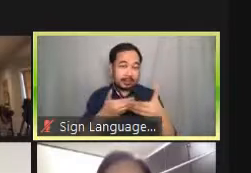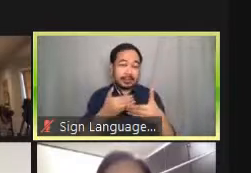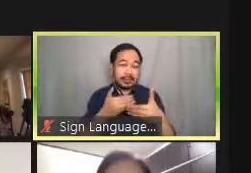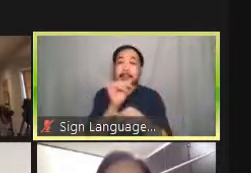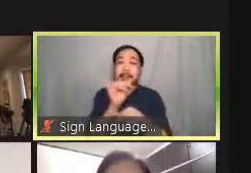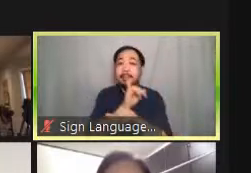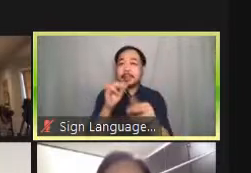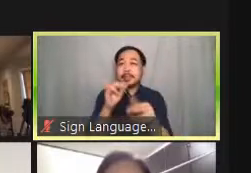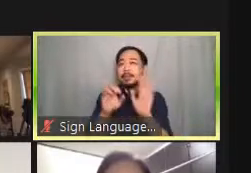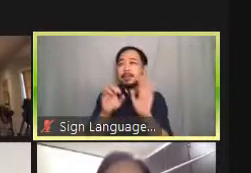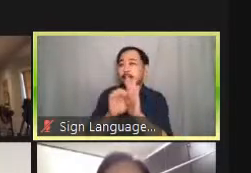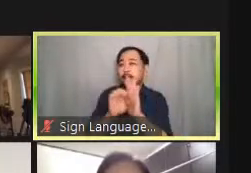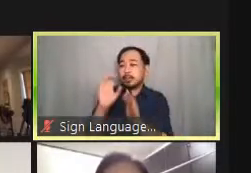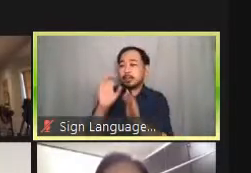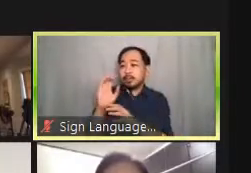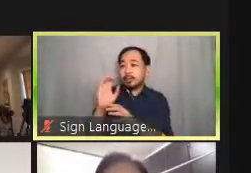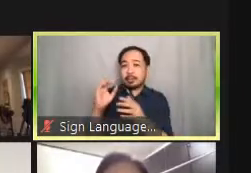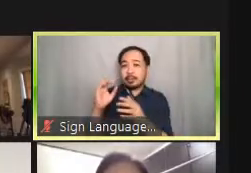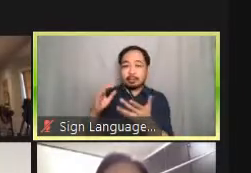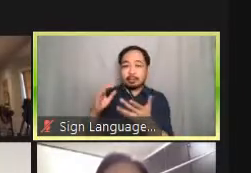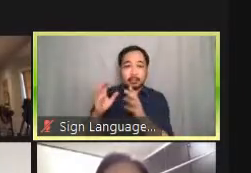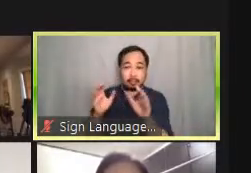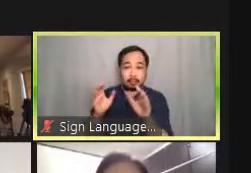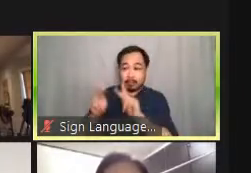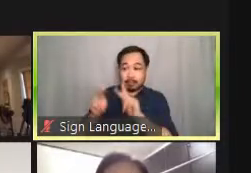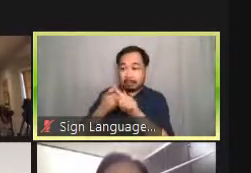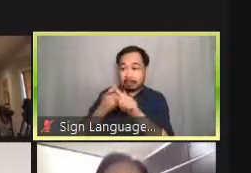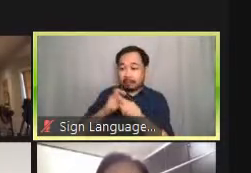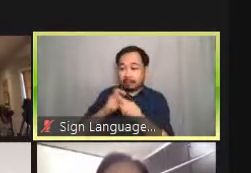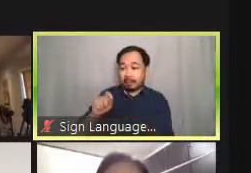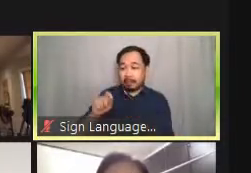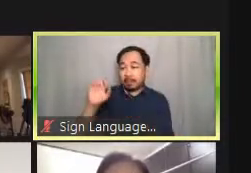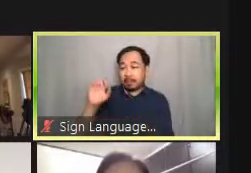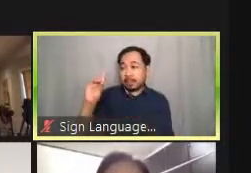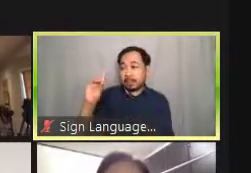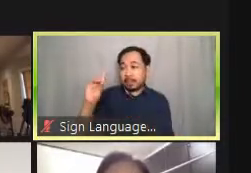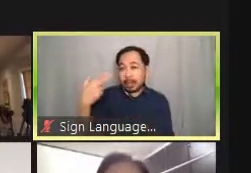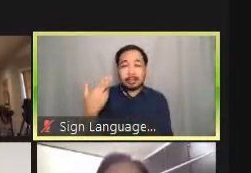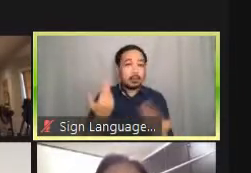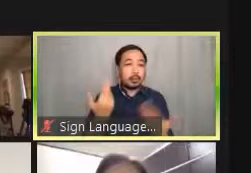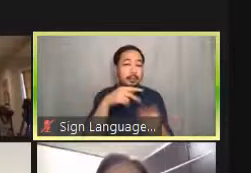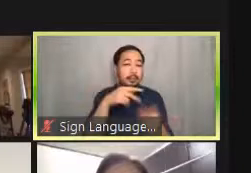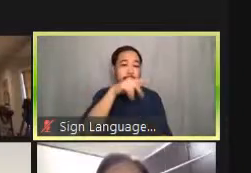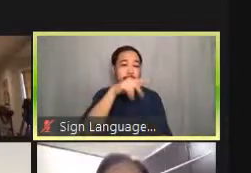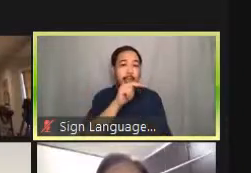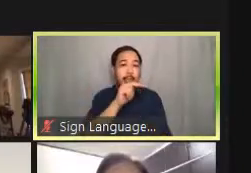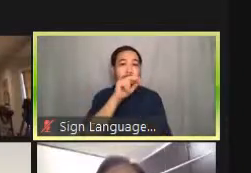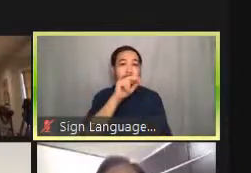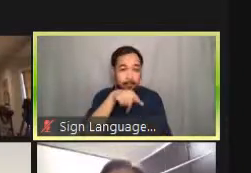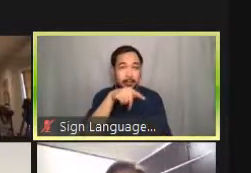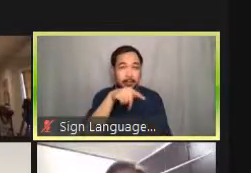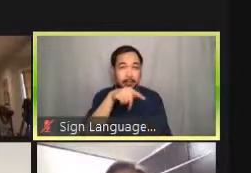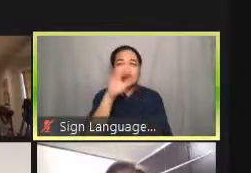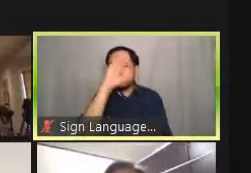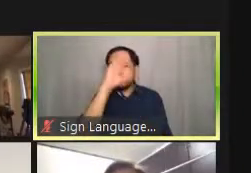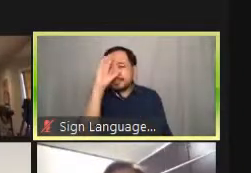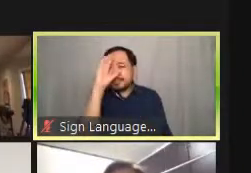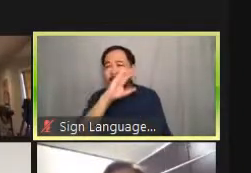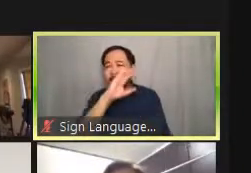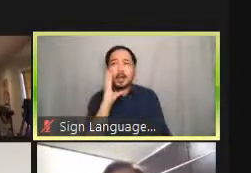Galing sa DOH o kaya sa pupunta talaga at hahanapin nila sino ba ang nakasalamuhan ng isang pasyente